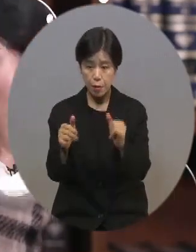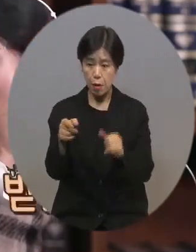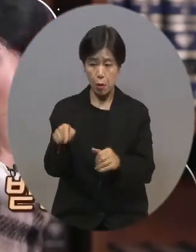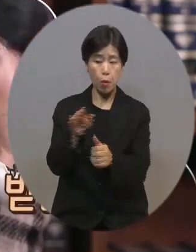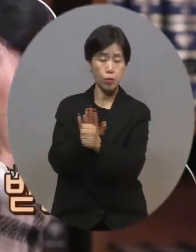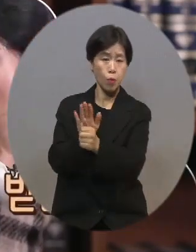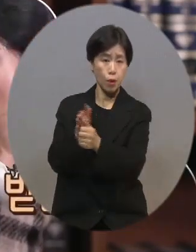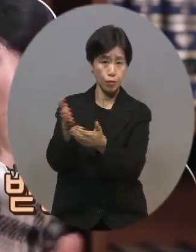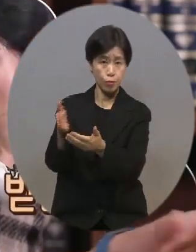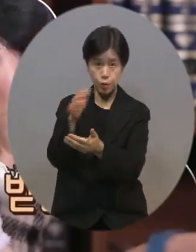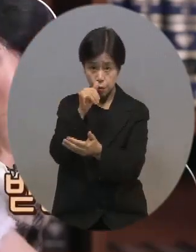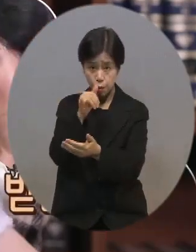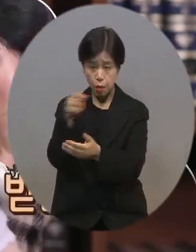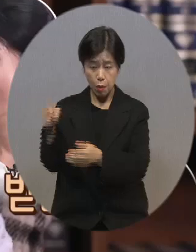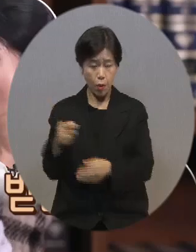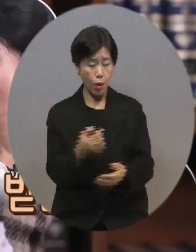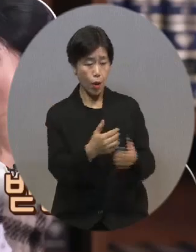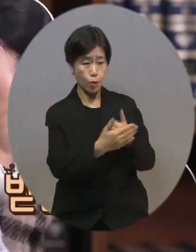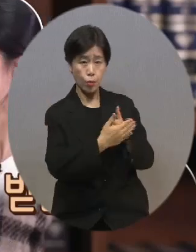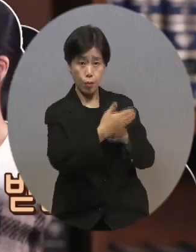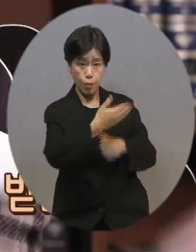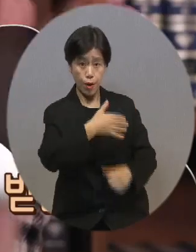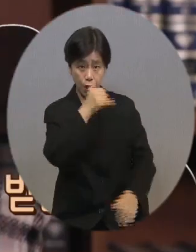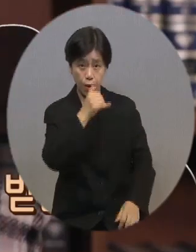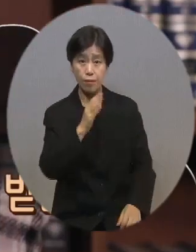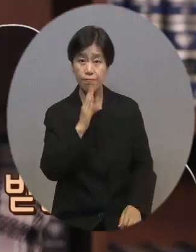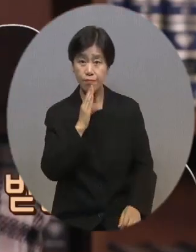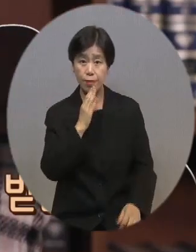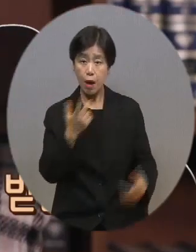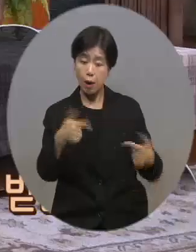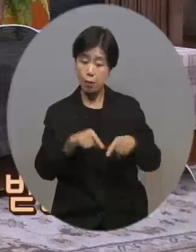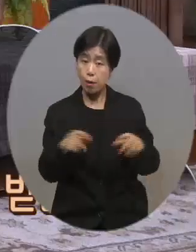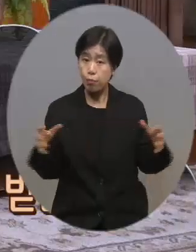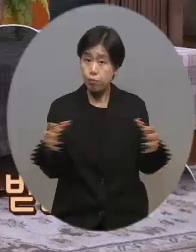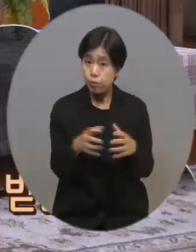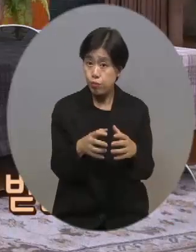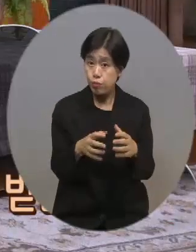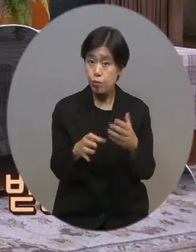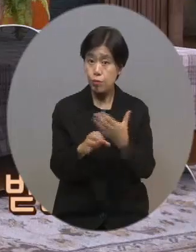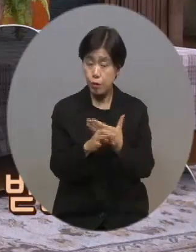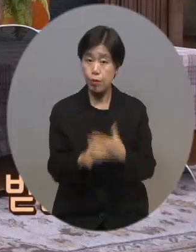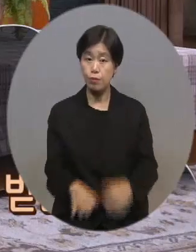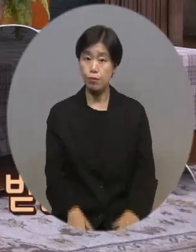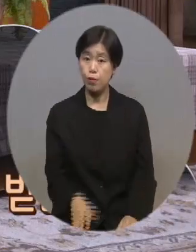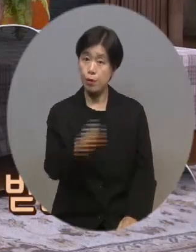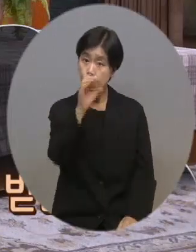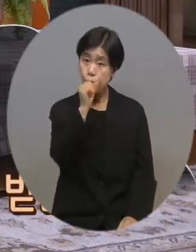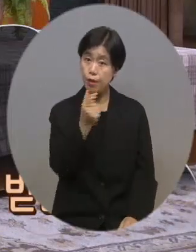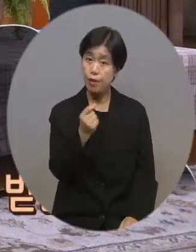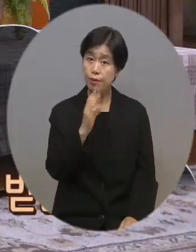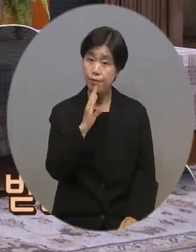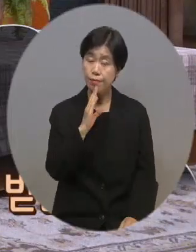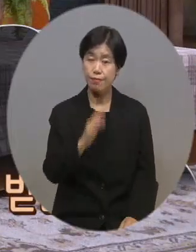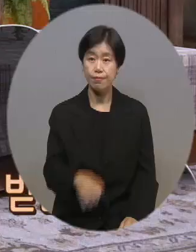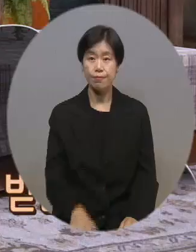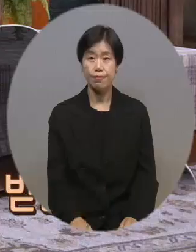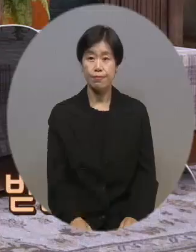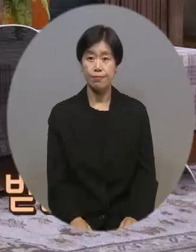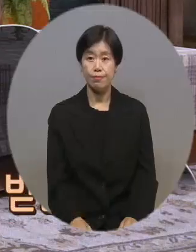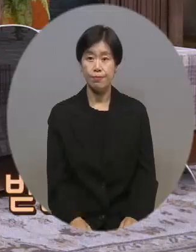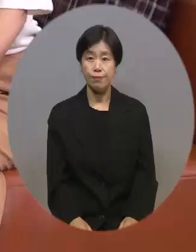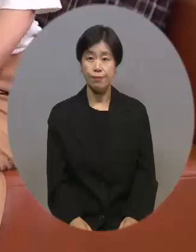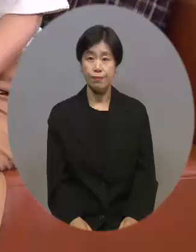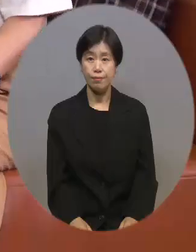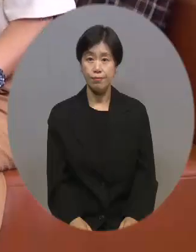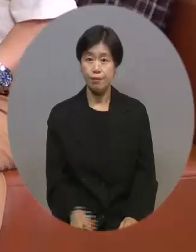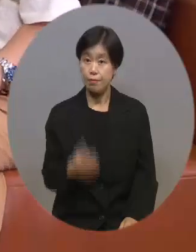받는 입장인데 이렇게 정착을 잘 하시는 분들이 또 참여해가지고 다시 도움을 주는 입장이 되면 어떨까? 생각